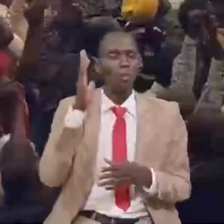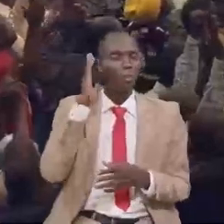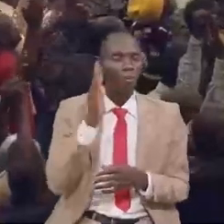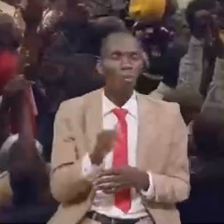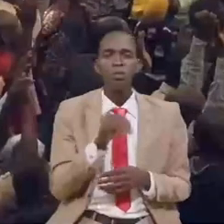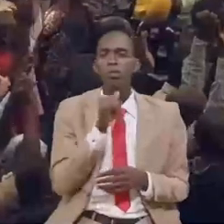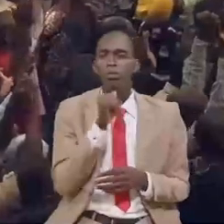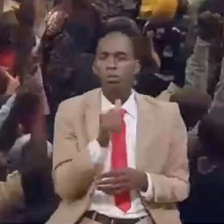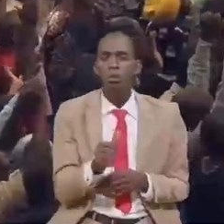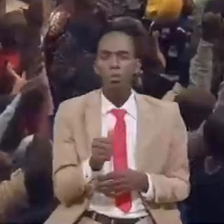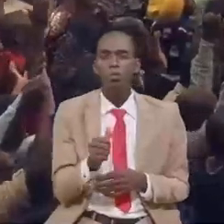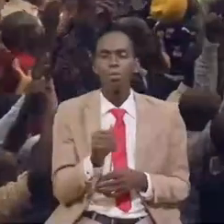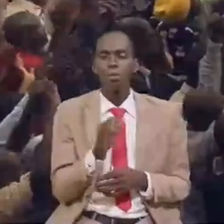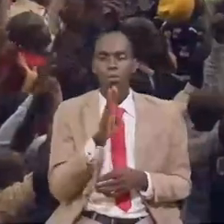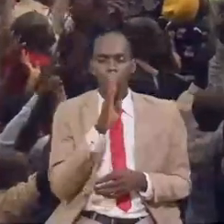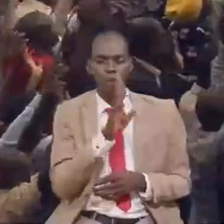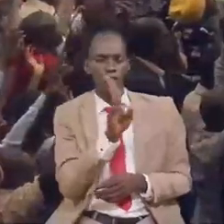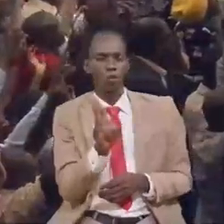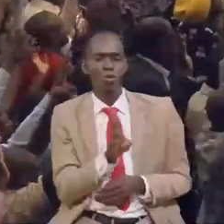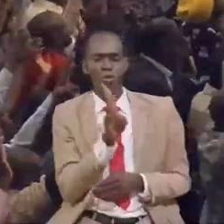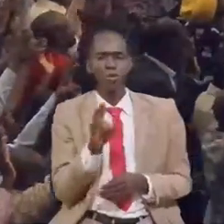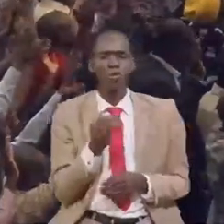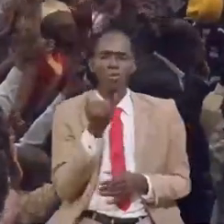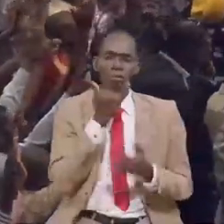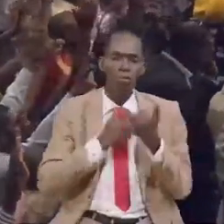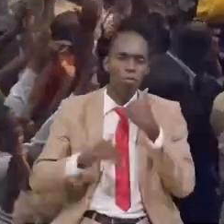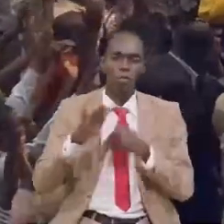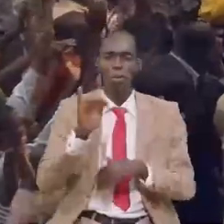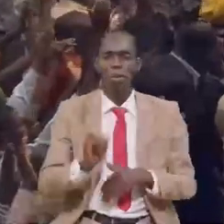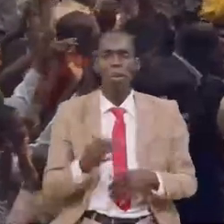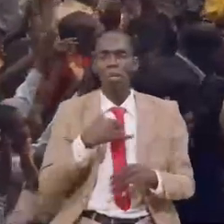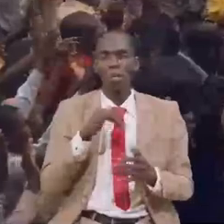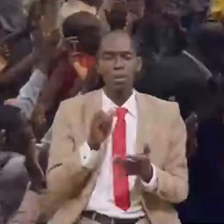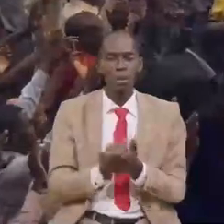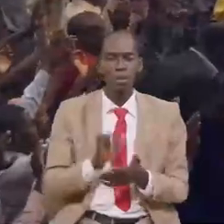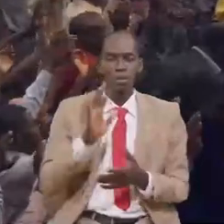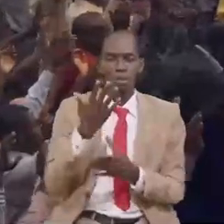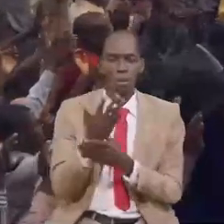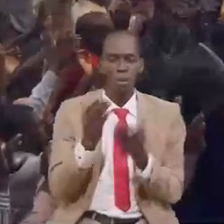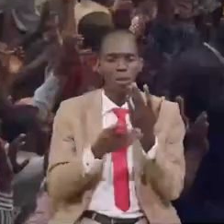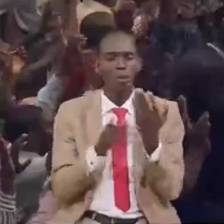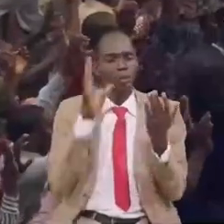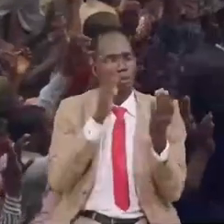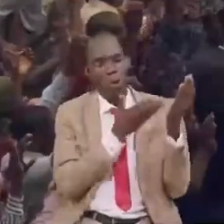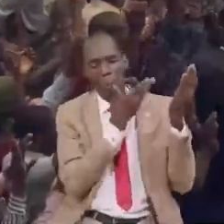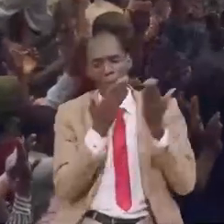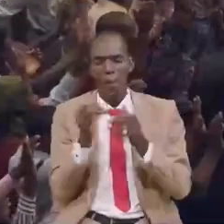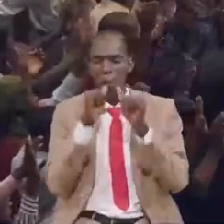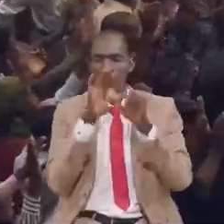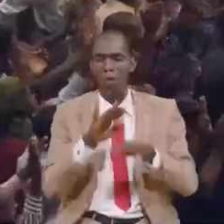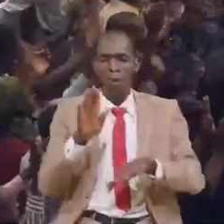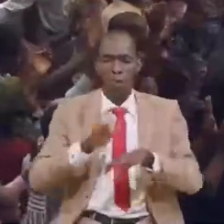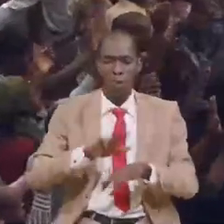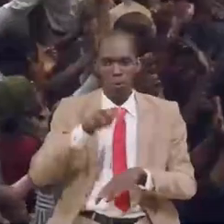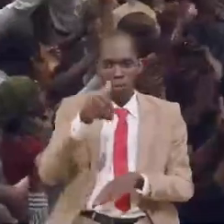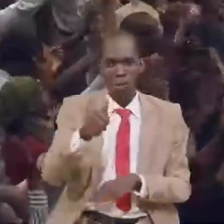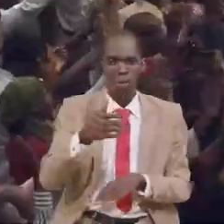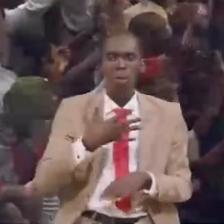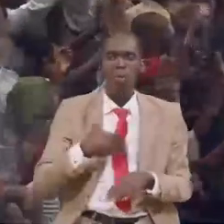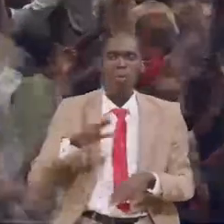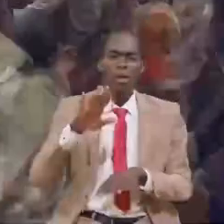Vos mains ne seront pas utilisées d'aucune mauvaise manière. La main là va amener la bénédiction sur vous-même et